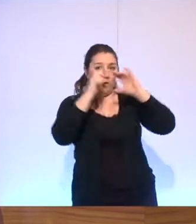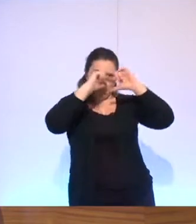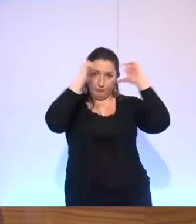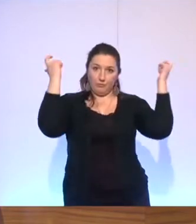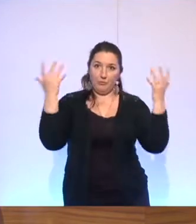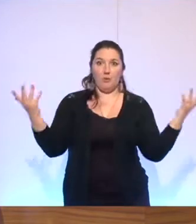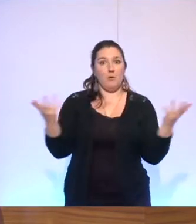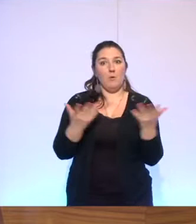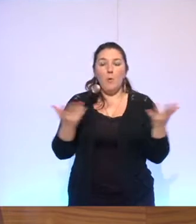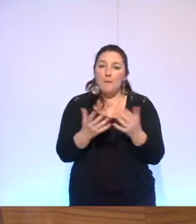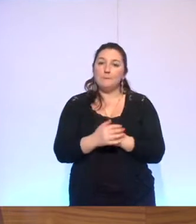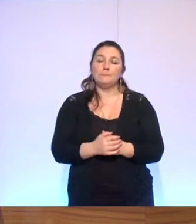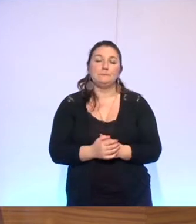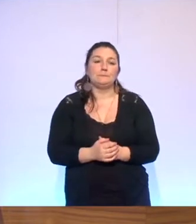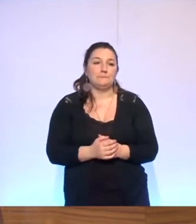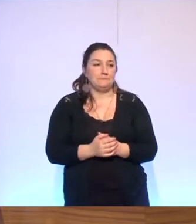un arrêté